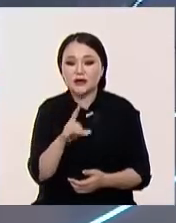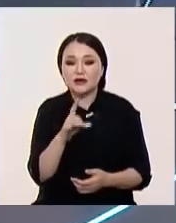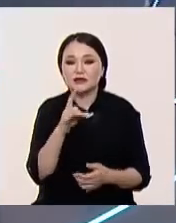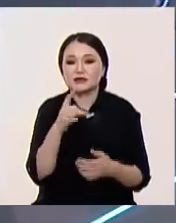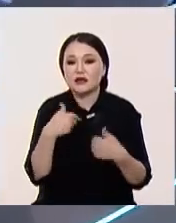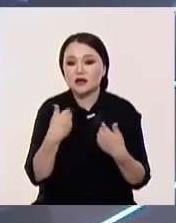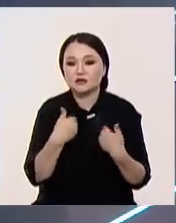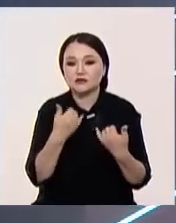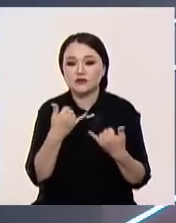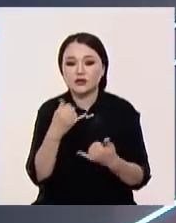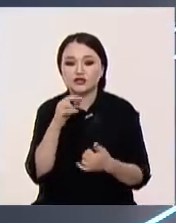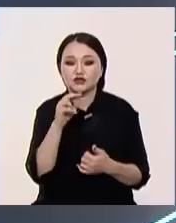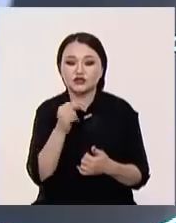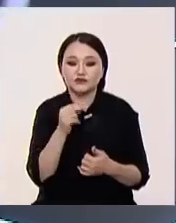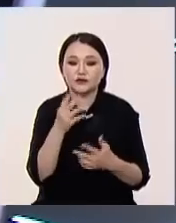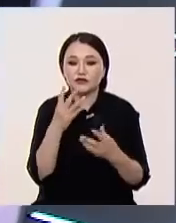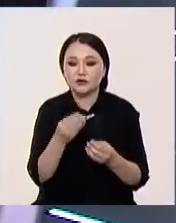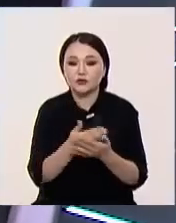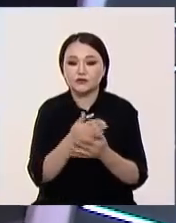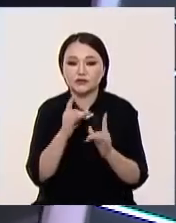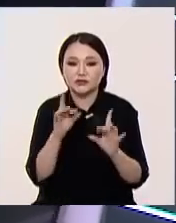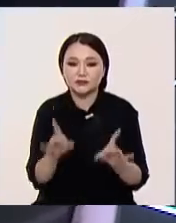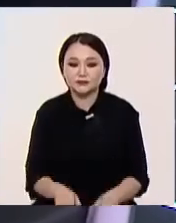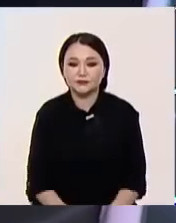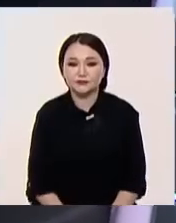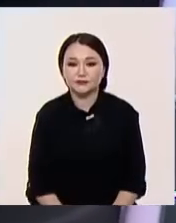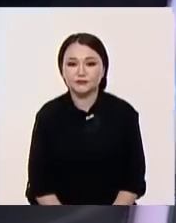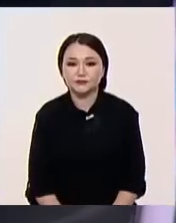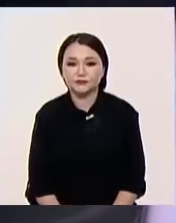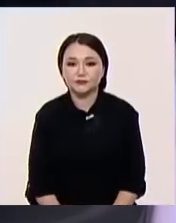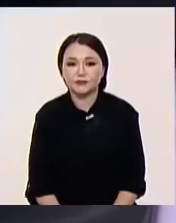Assalamu alaikum. Бейсенбідегі жаңалықтар легімен таныс болыңыздар.